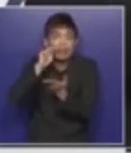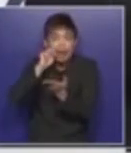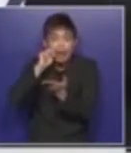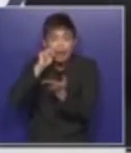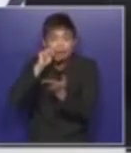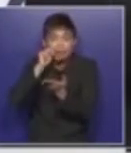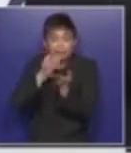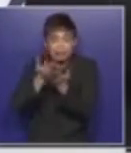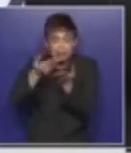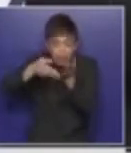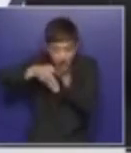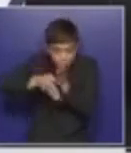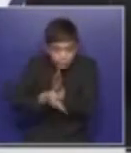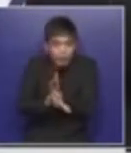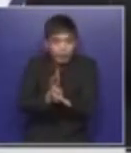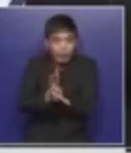แต่ผมต้องย้ำครับว่าตรงนี้นะครับถ้าท่านนายกรัฐมตรีและท่านควบแล้วตีกลาโหมด้วยเนี่ยถ้าท่านเห็นแก่ประเทศชาติเนี่ยท่านต้องเลิกครับ